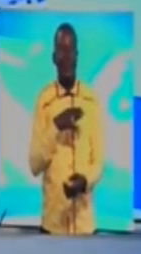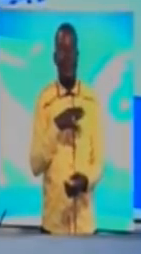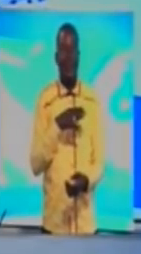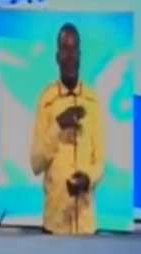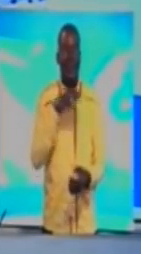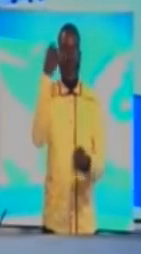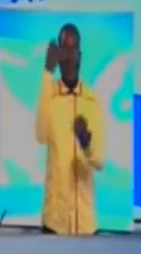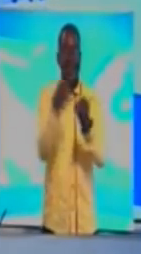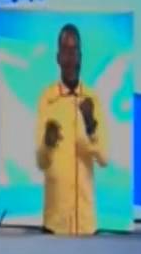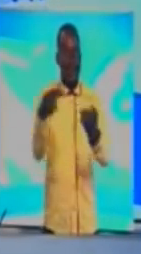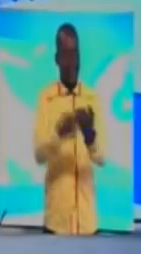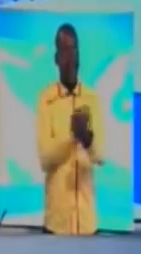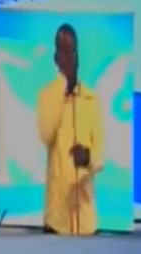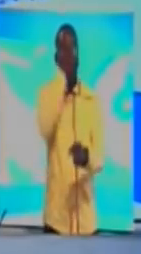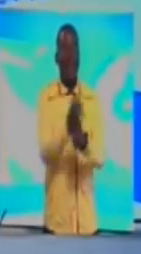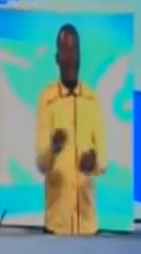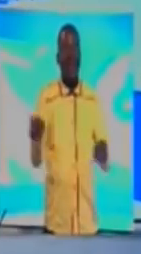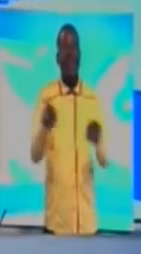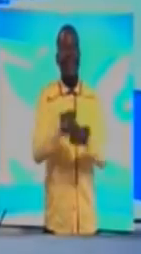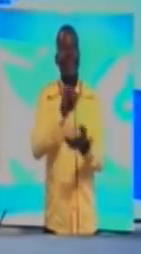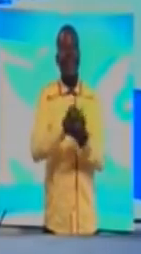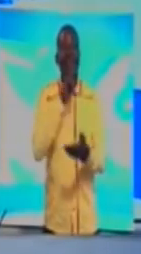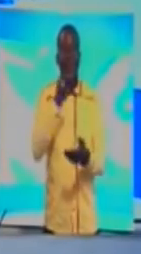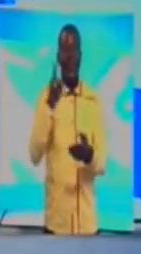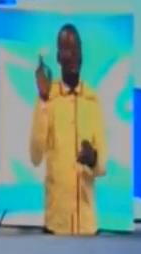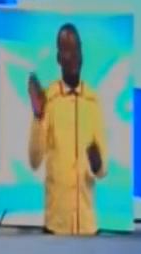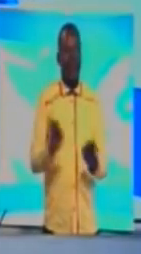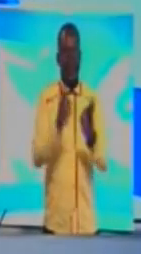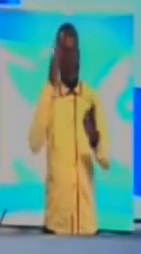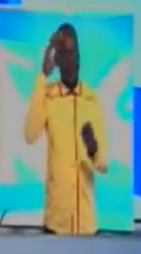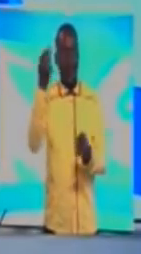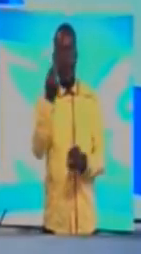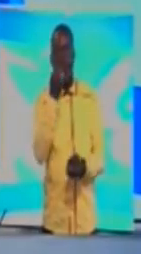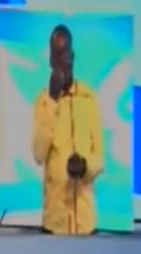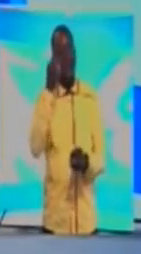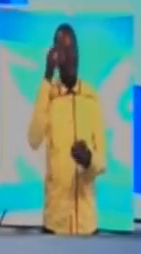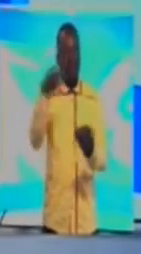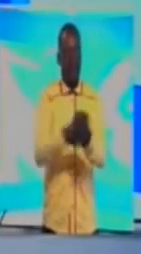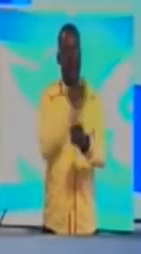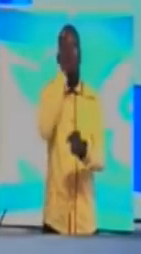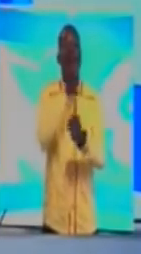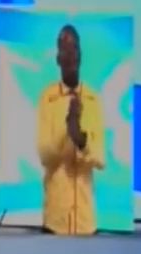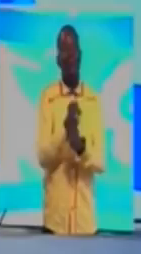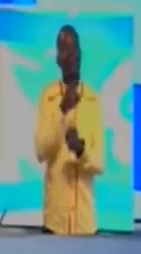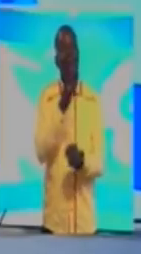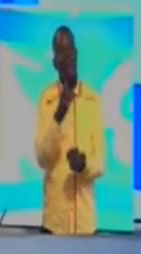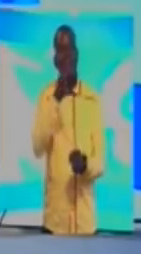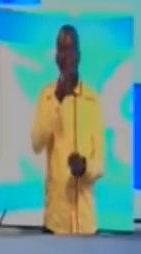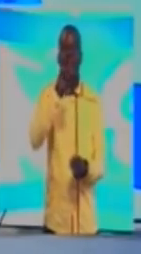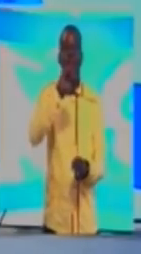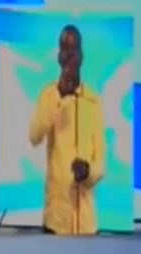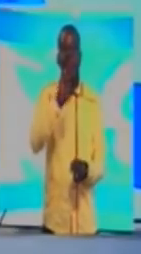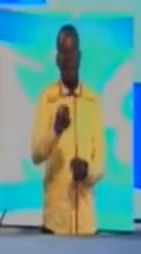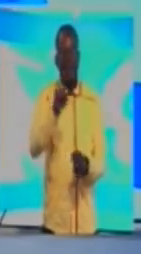La fête du Nouvel An, c'est aussi l'aspect culinaire. Au menu du repas du Nouvel An, il y aura peut-être de la dinde dans certaines